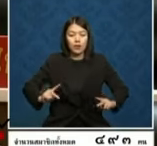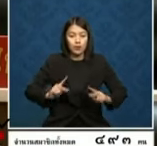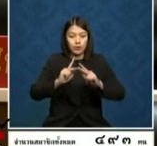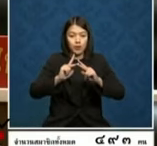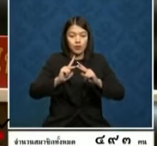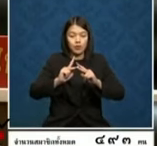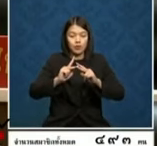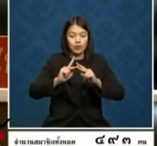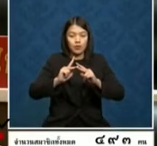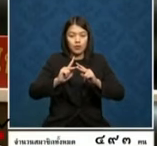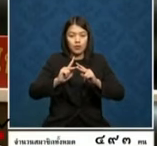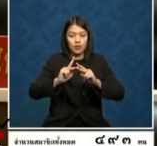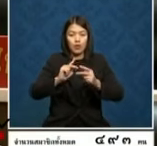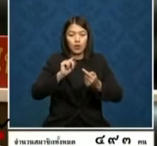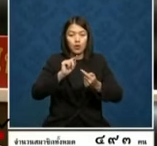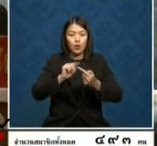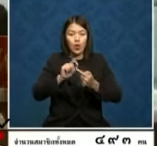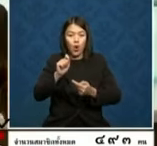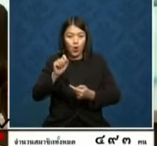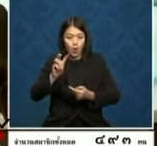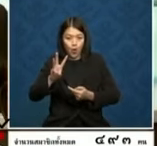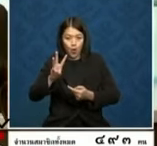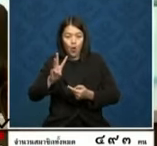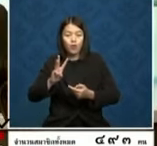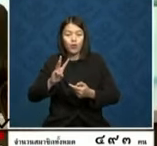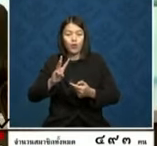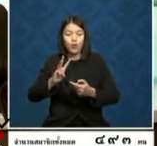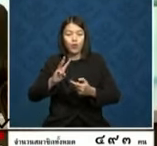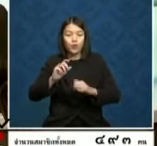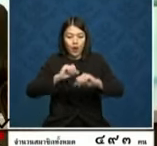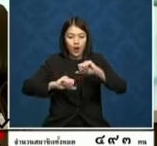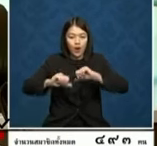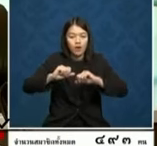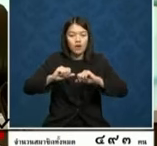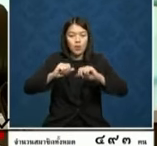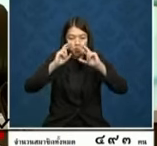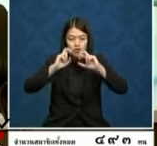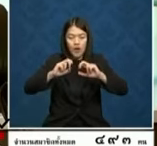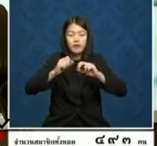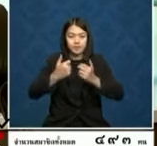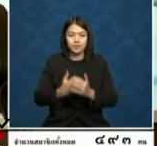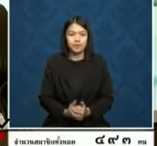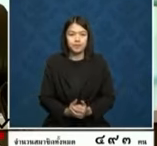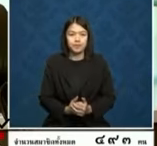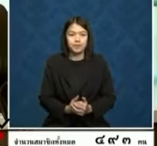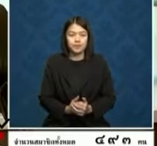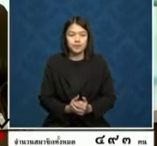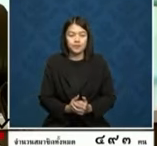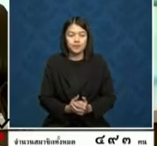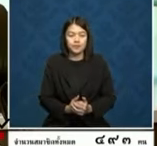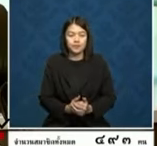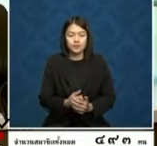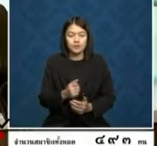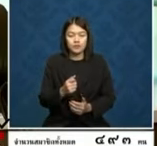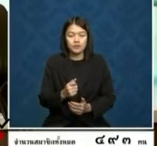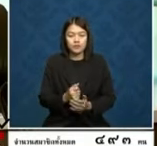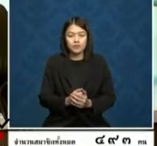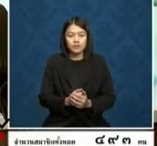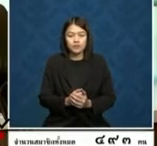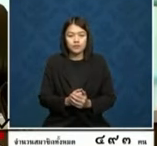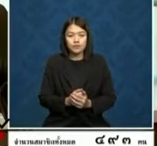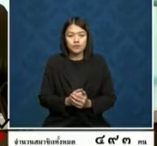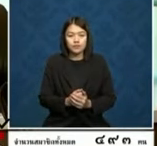การกระทรวงการอุดมศึกษาวิทยาศาสตร์วิจัยและนวัตกรรมนางนรมนพิญโญ